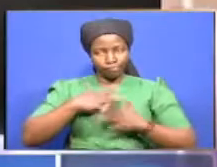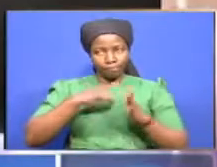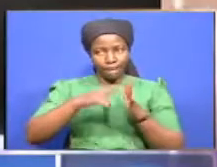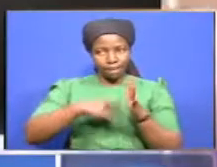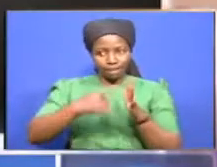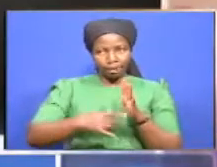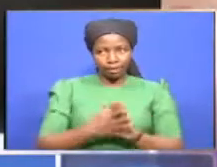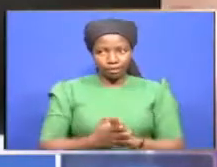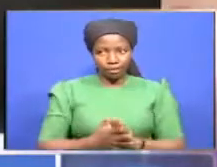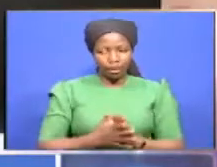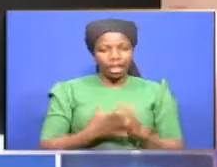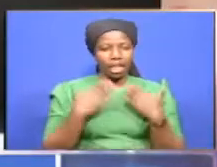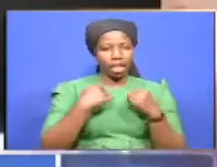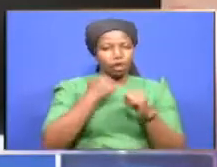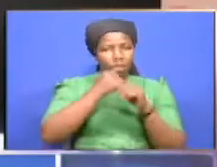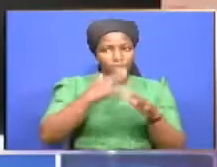afya